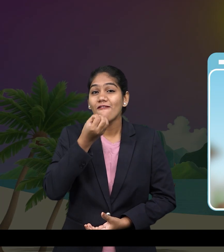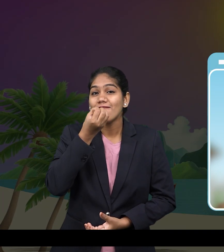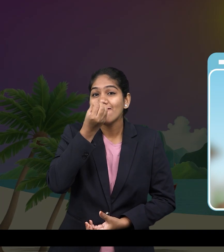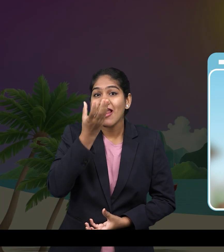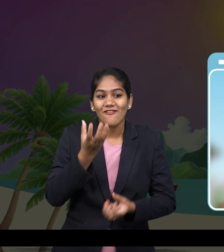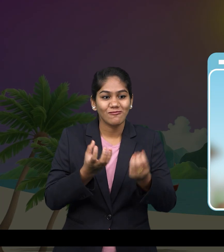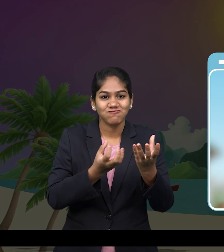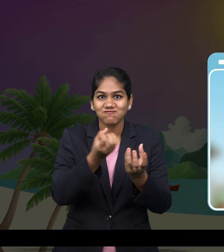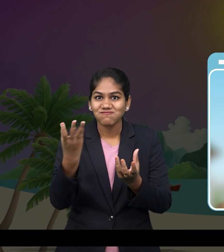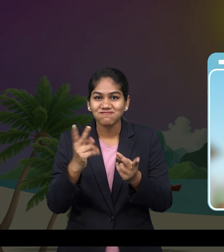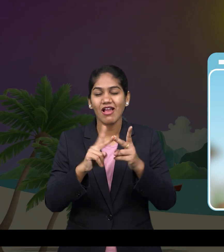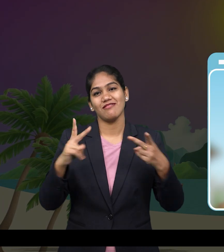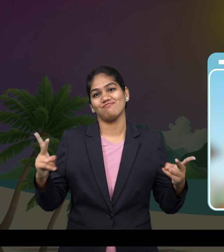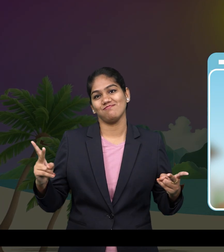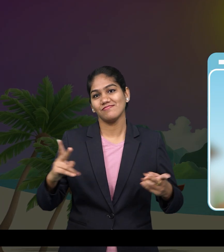పువ్వులు,